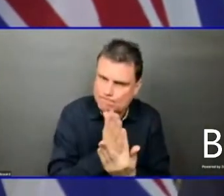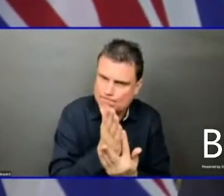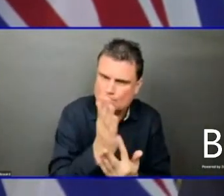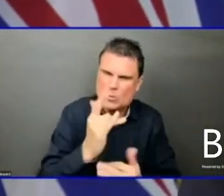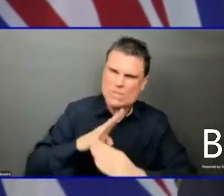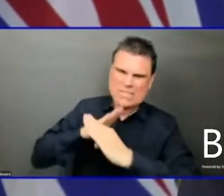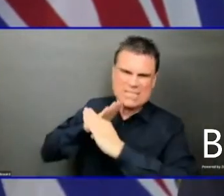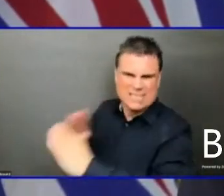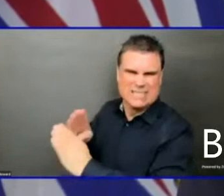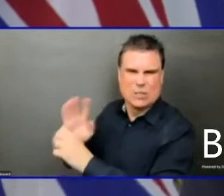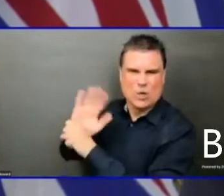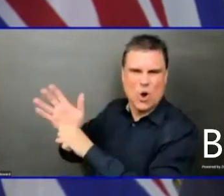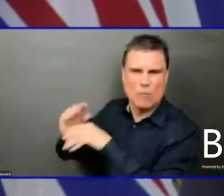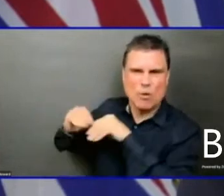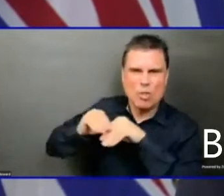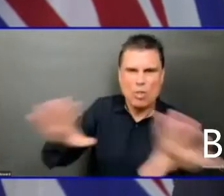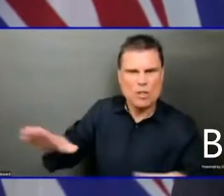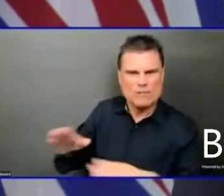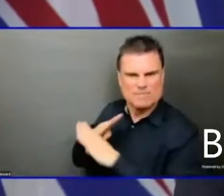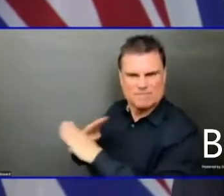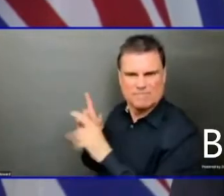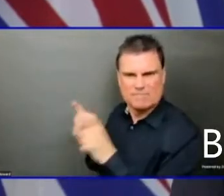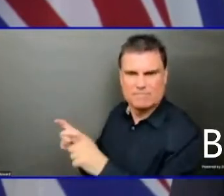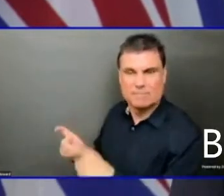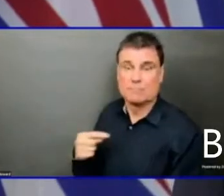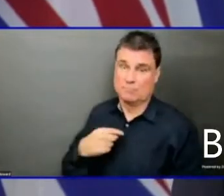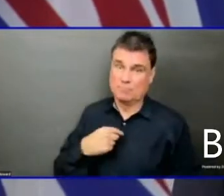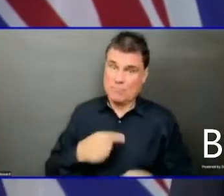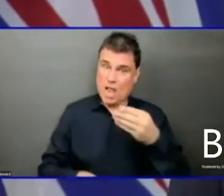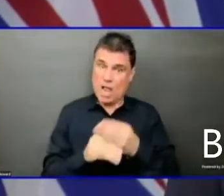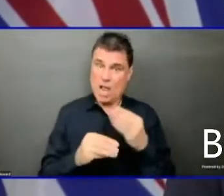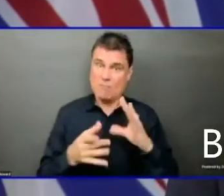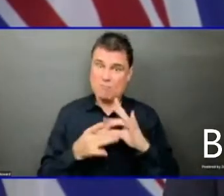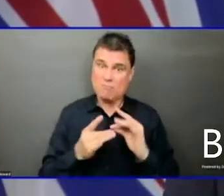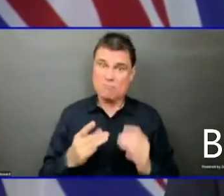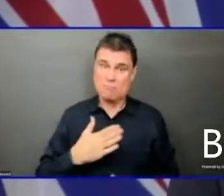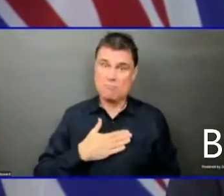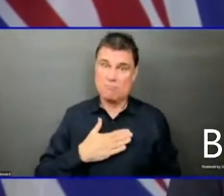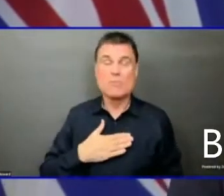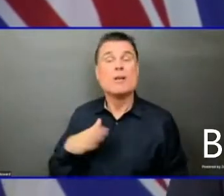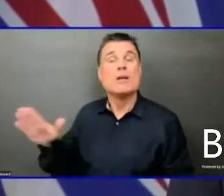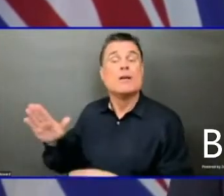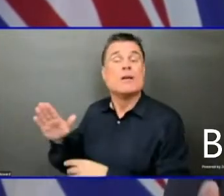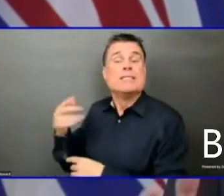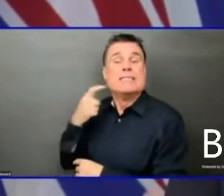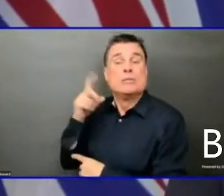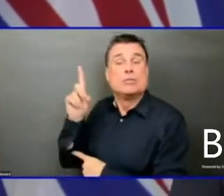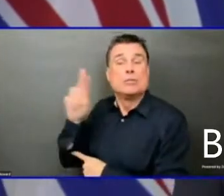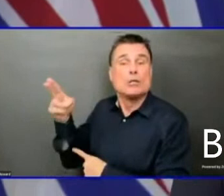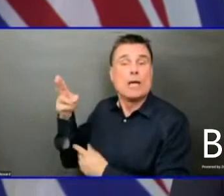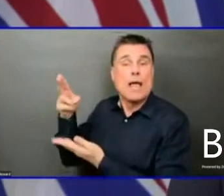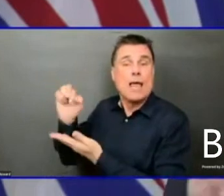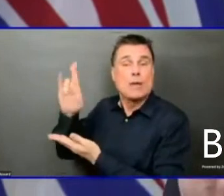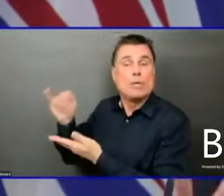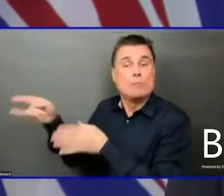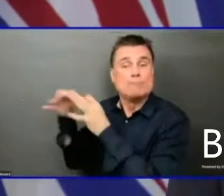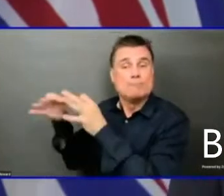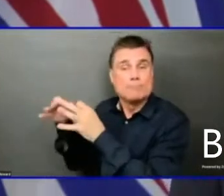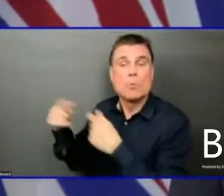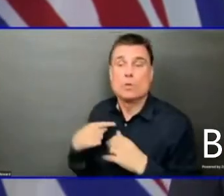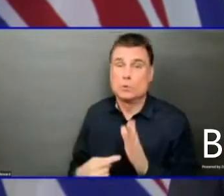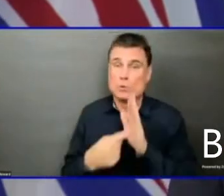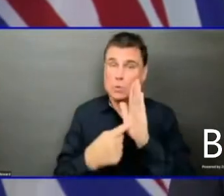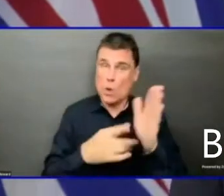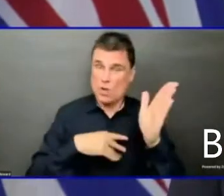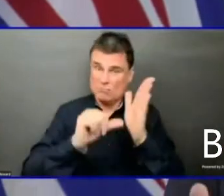the modeling today, except to note page 25, which shows 那么 if 他 people 说，刚 have the 才 modeling in front of 王 them, 医 we'll 生 see it 说